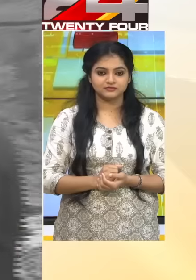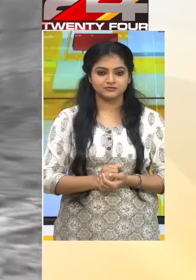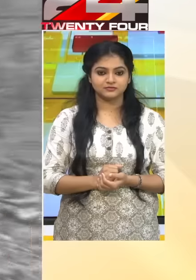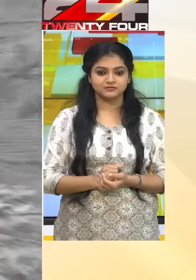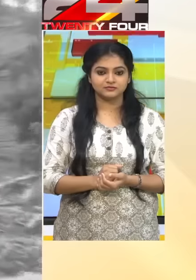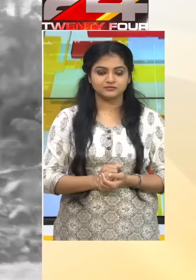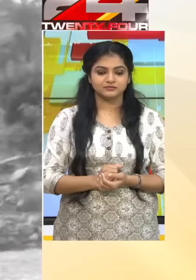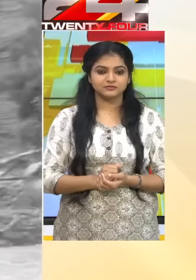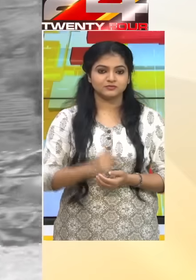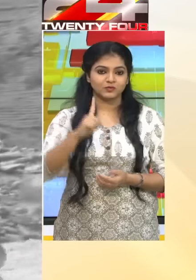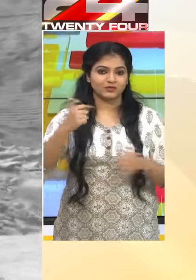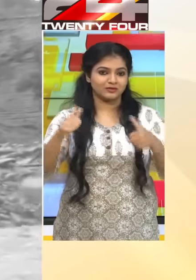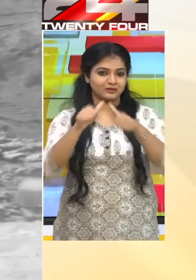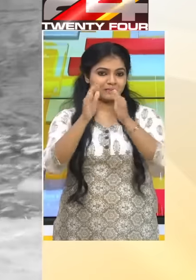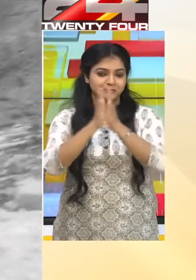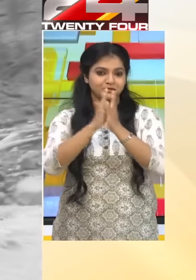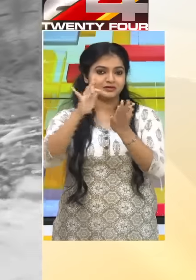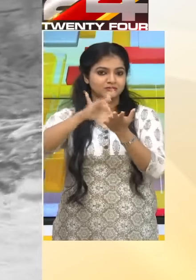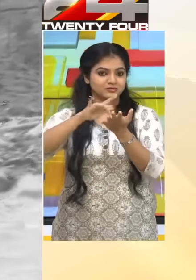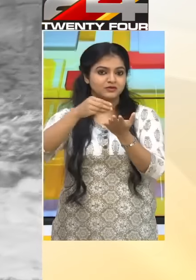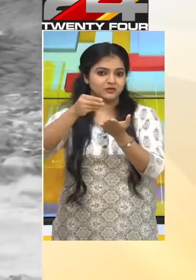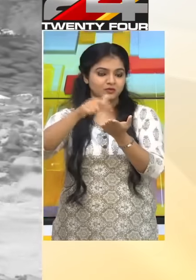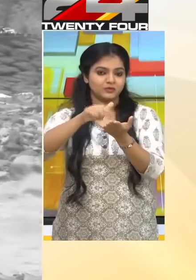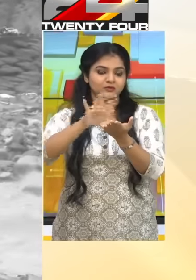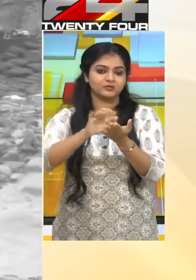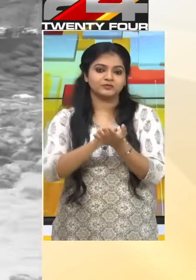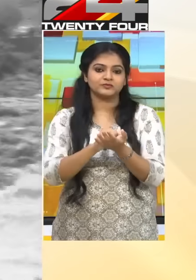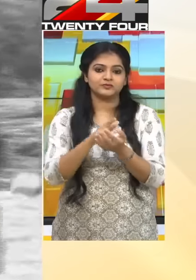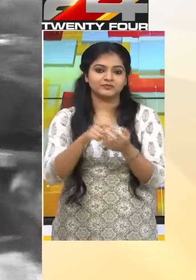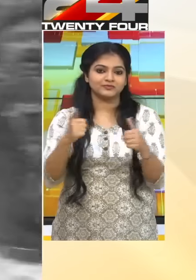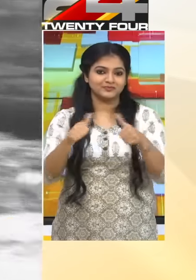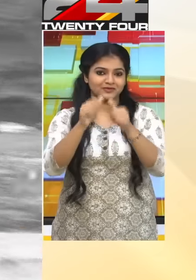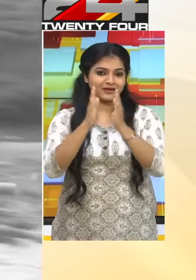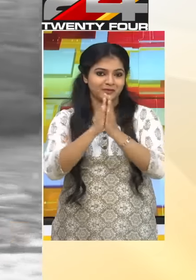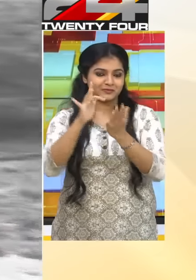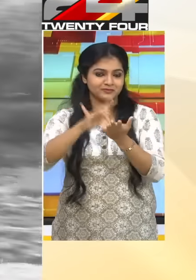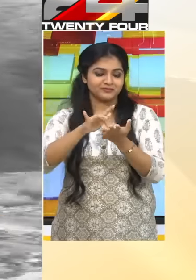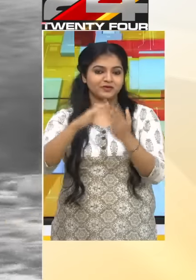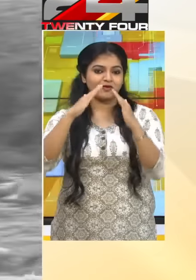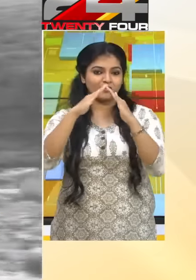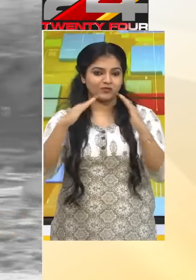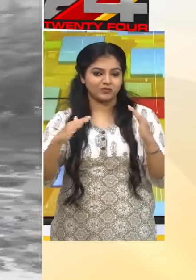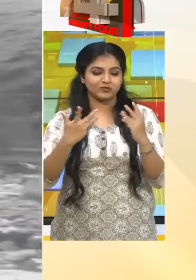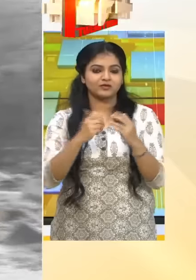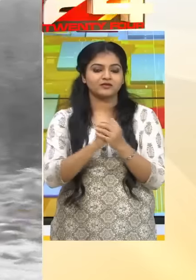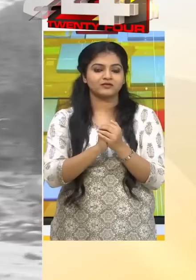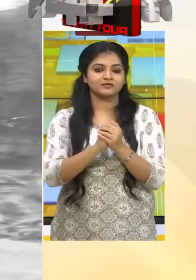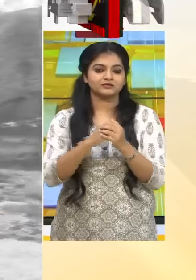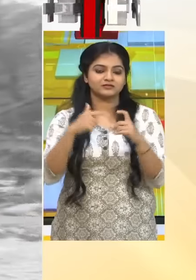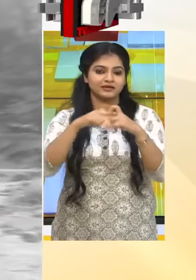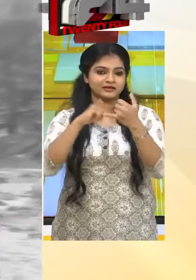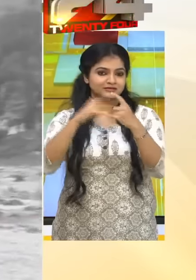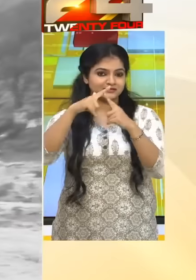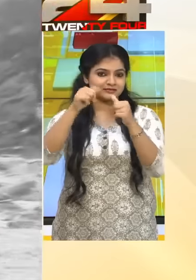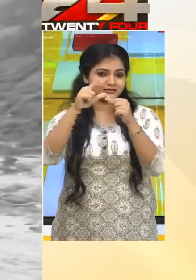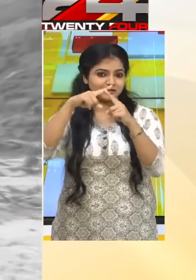ഒരു ക്ഷേത്രം ഈ പ്രദേശത്ത് ഏതാണ്ട് ഈ ഭാഗത്ത് സ്ഥിതി ചെയ്തിരുന്നു. ആ ക്ഷേത്രം, ആ പള്ളി, വീടുകൾ, ഈ എസ്റ്റേറ്റിന്റെ കാന്റീൻ,